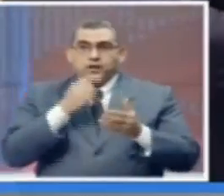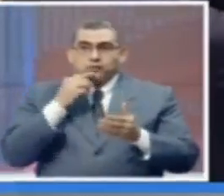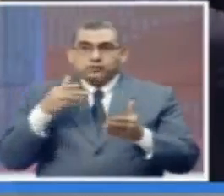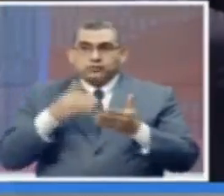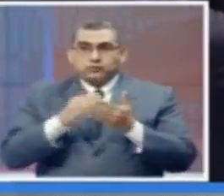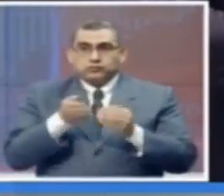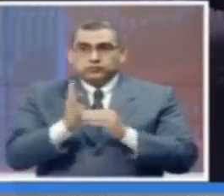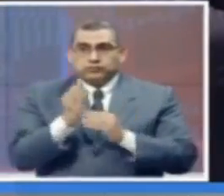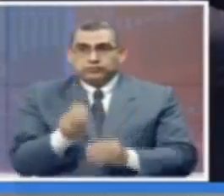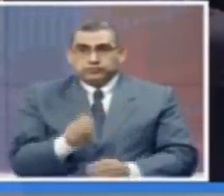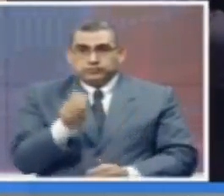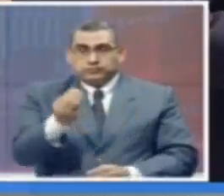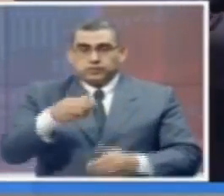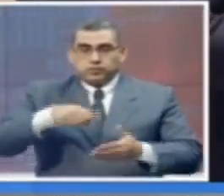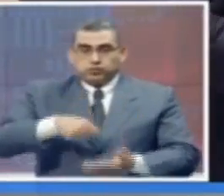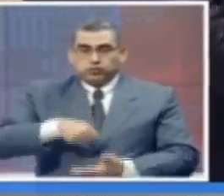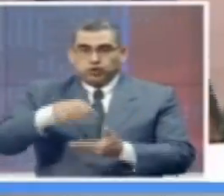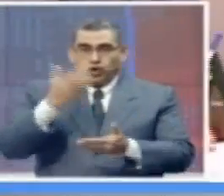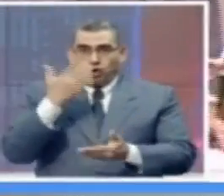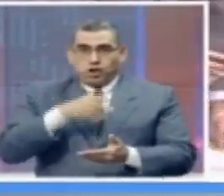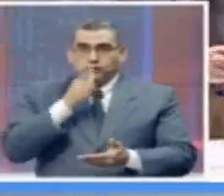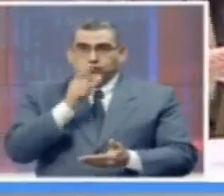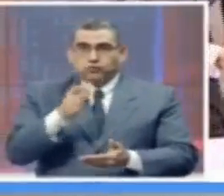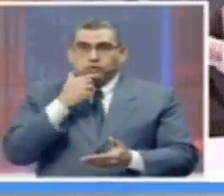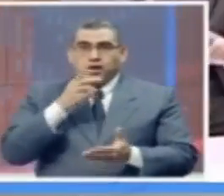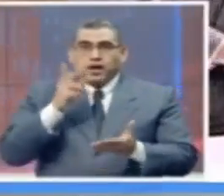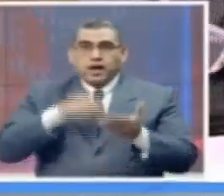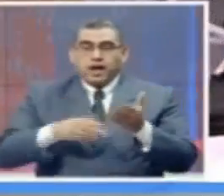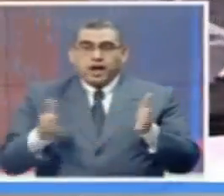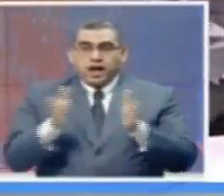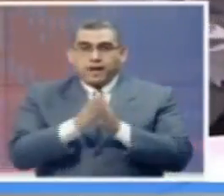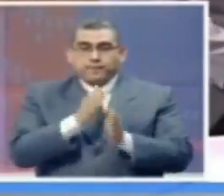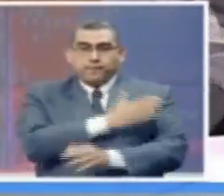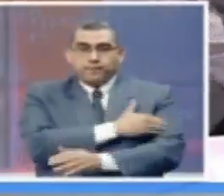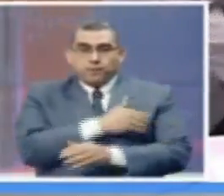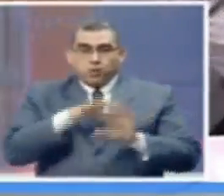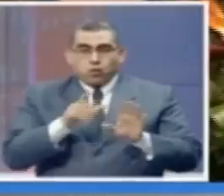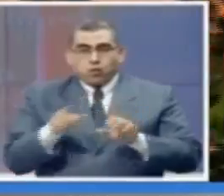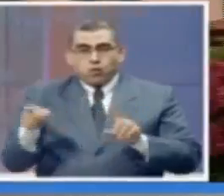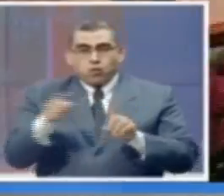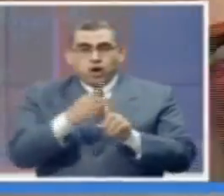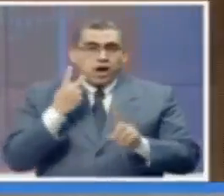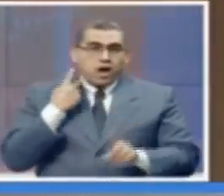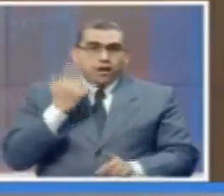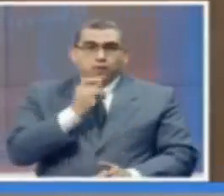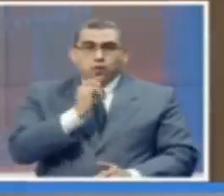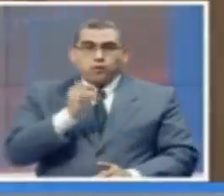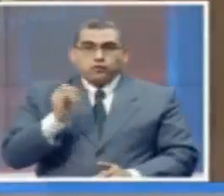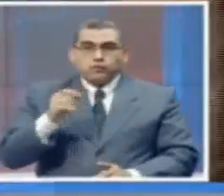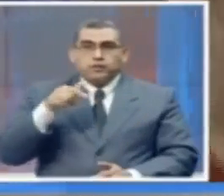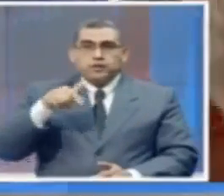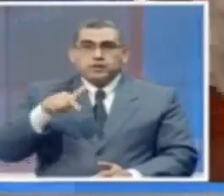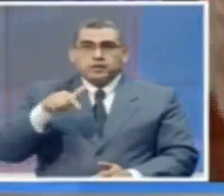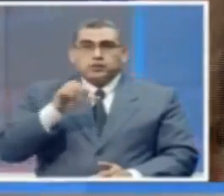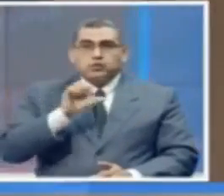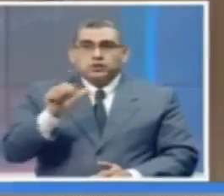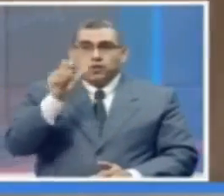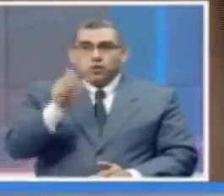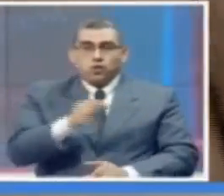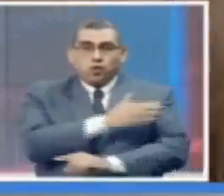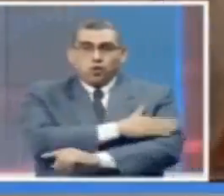كرنيهات العضوية والحقائب البرلمانية، وبذلك يكون جميع أعضاء مجلس النواب وعددهم 596